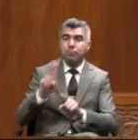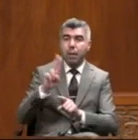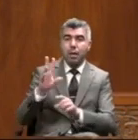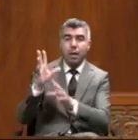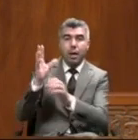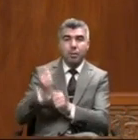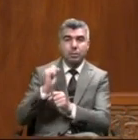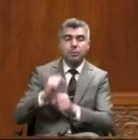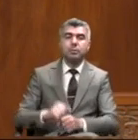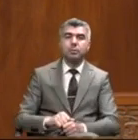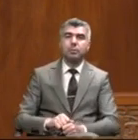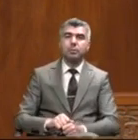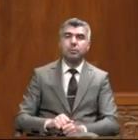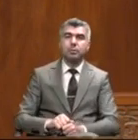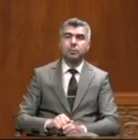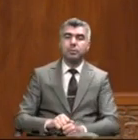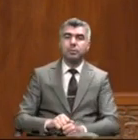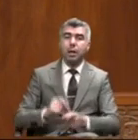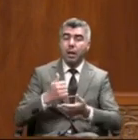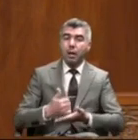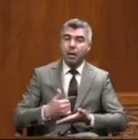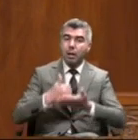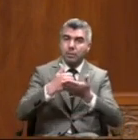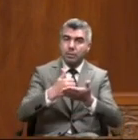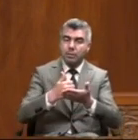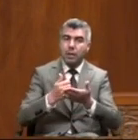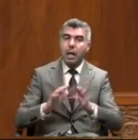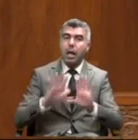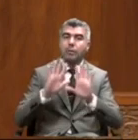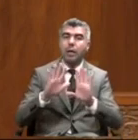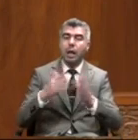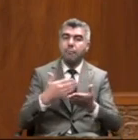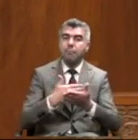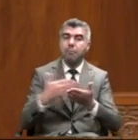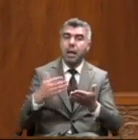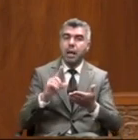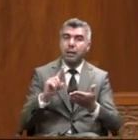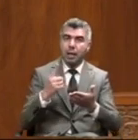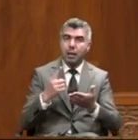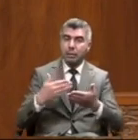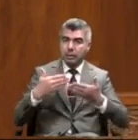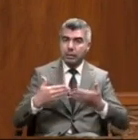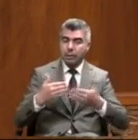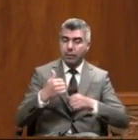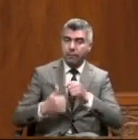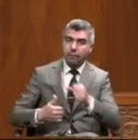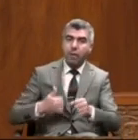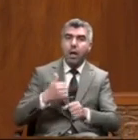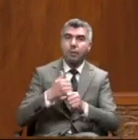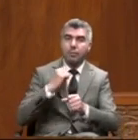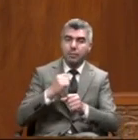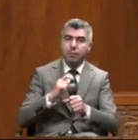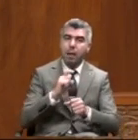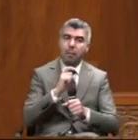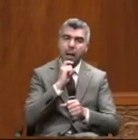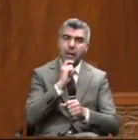الملكيه فسيتم تخصيص عشرات المليار تاع الدرهم خلال هذه السنه او خلال ما تبقى